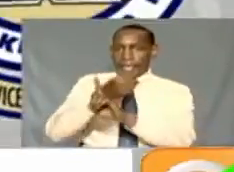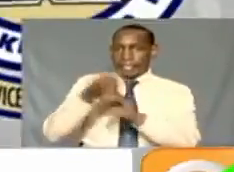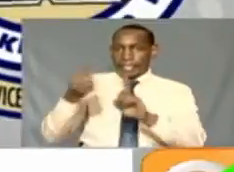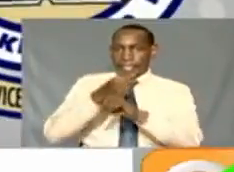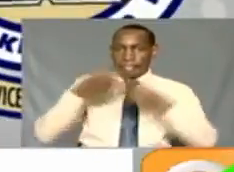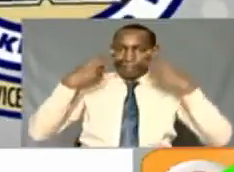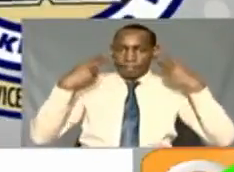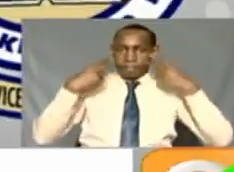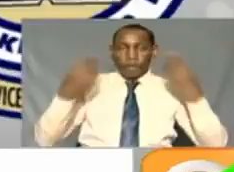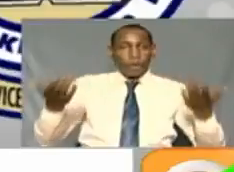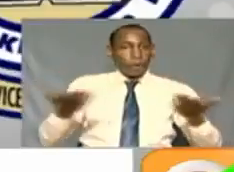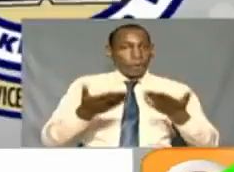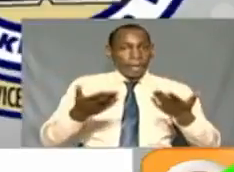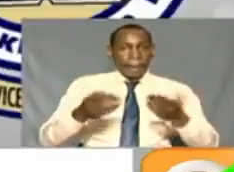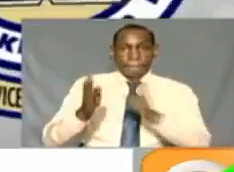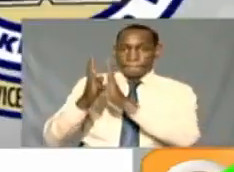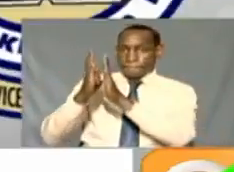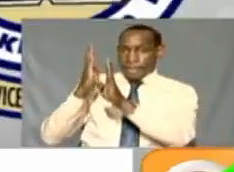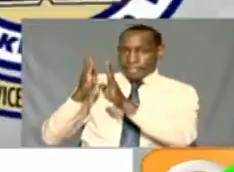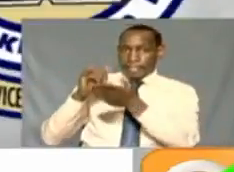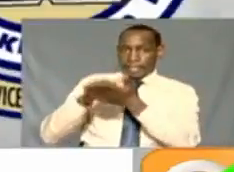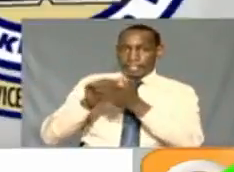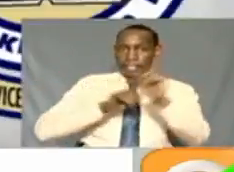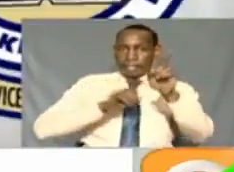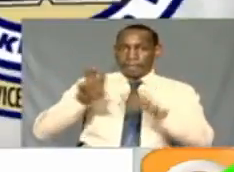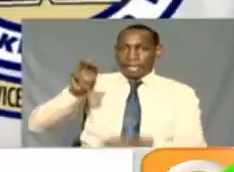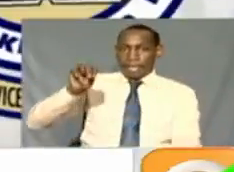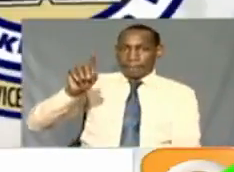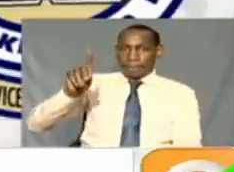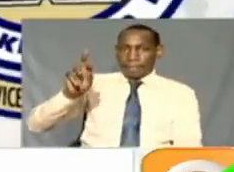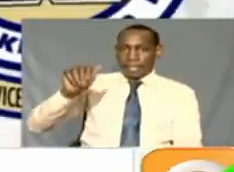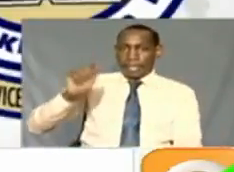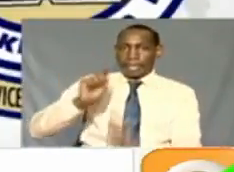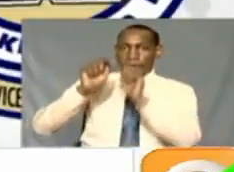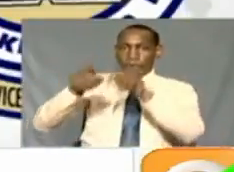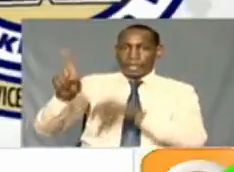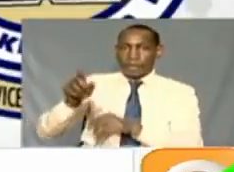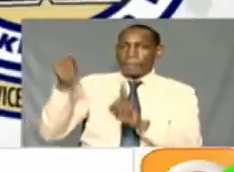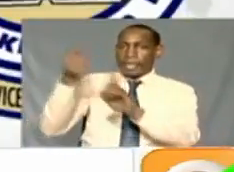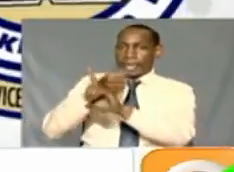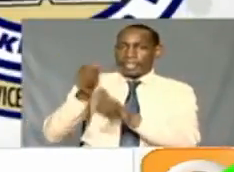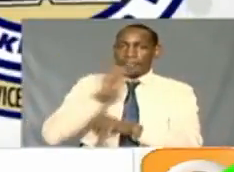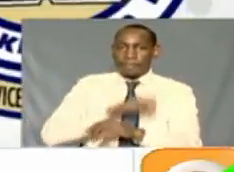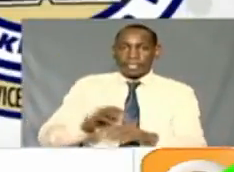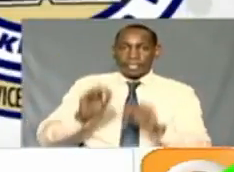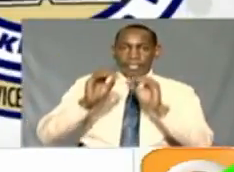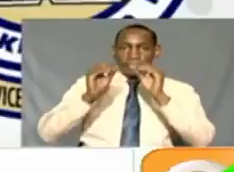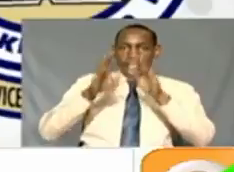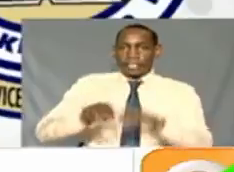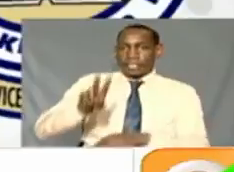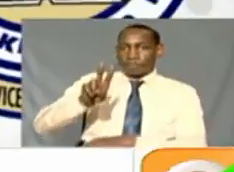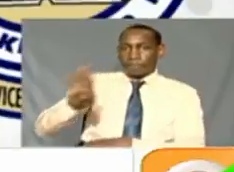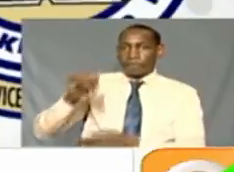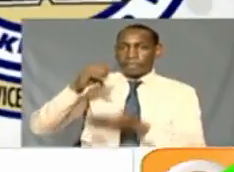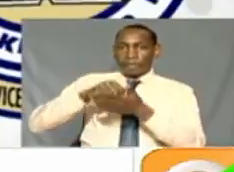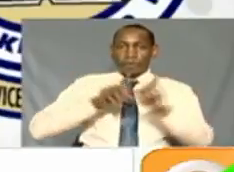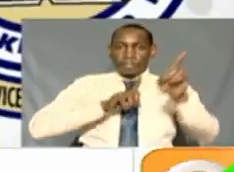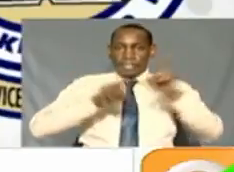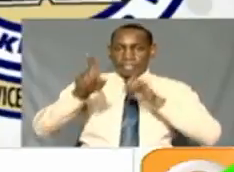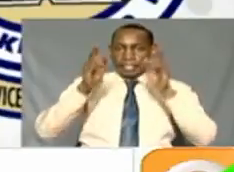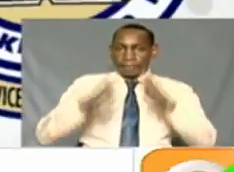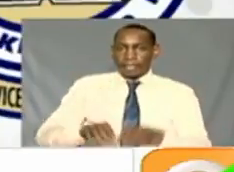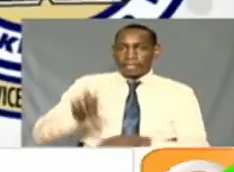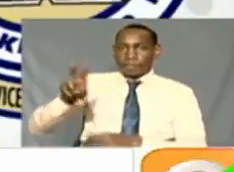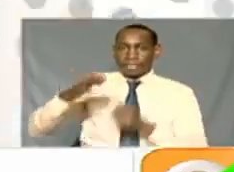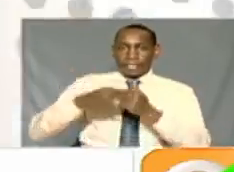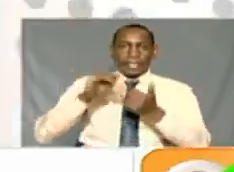la kigaidi ambapo basi lililokuwa likitoka Mandera kuja Nairobi lilivamiwa, walimu 24 walikuwa miongoni mwa wasafiri